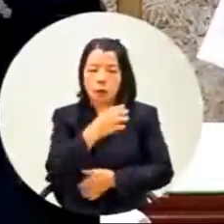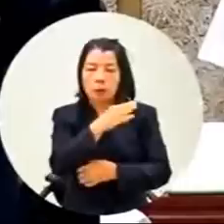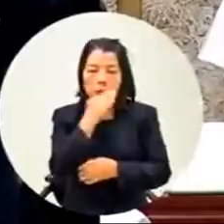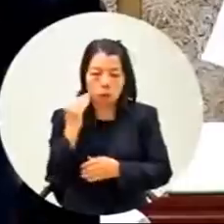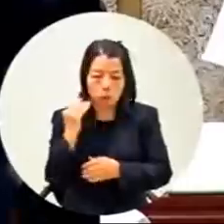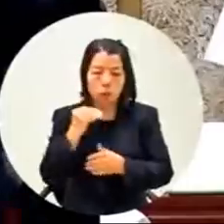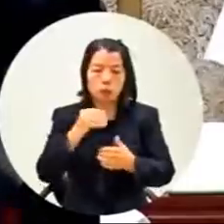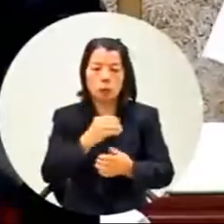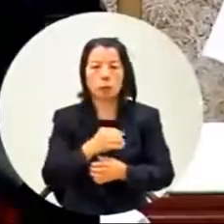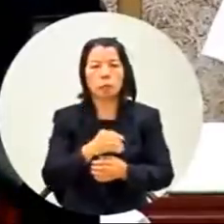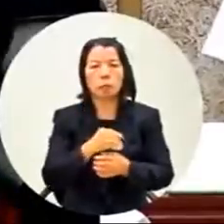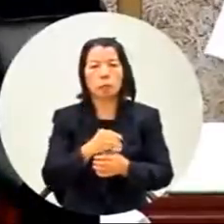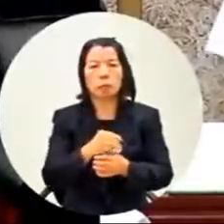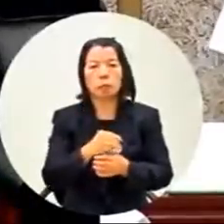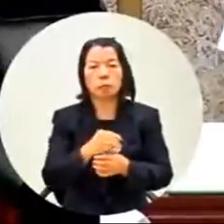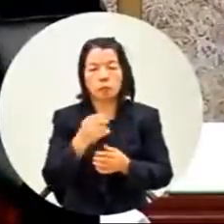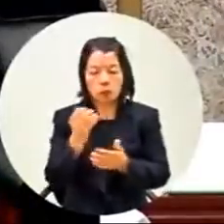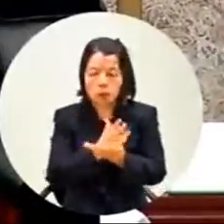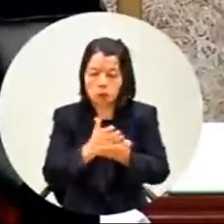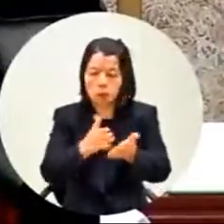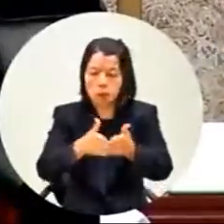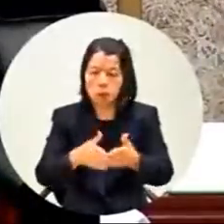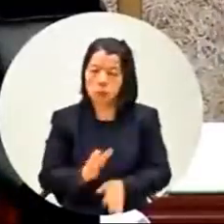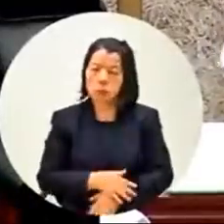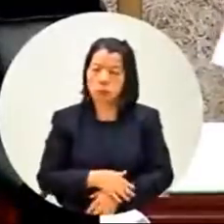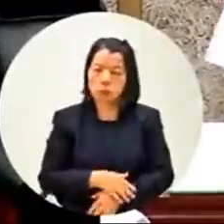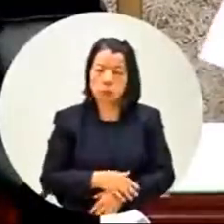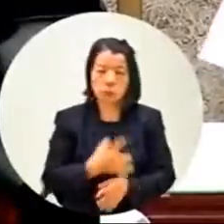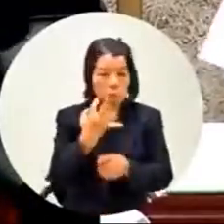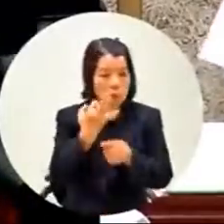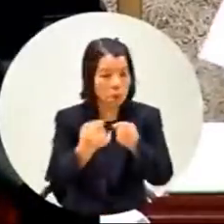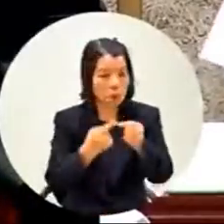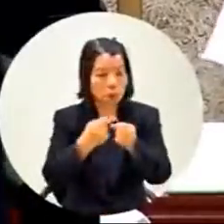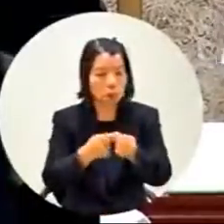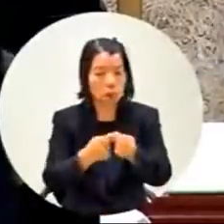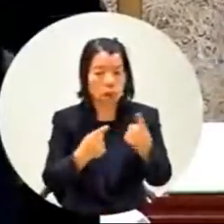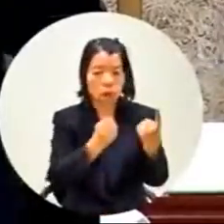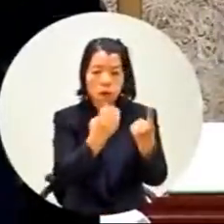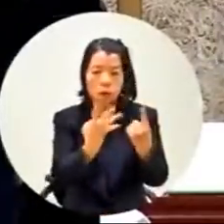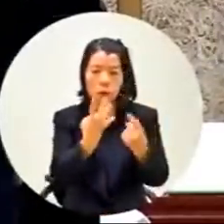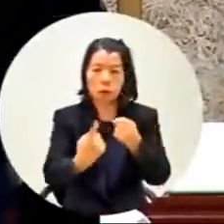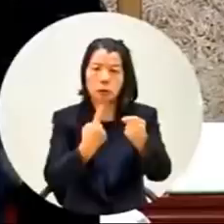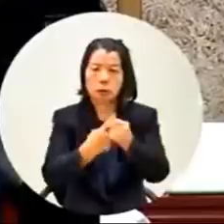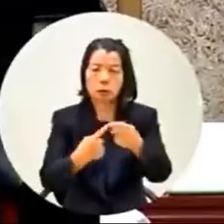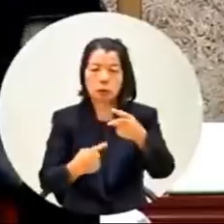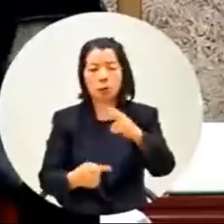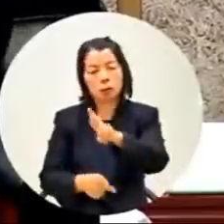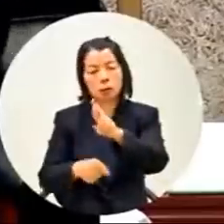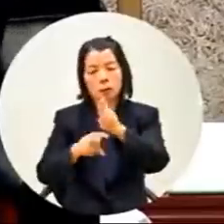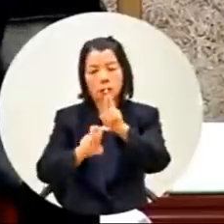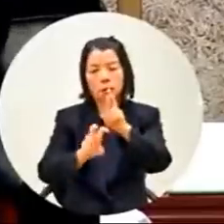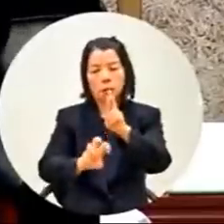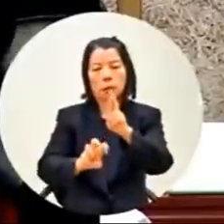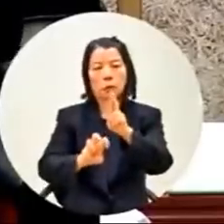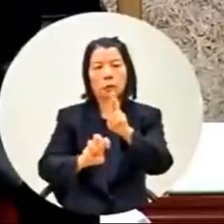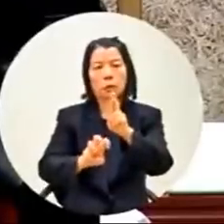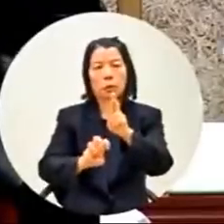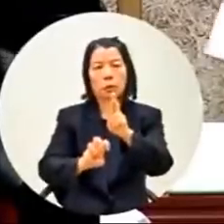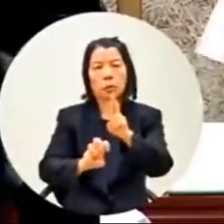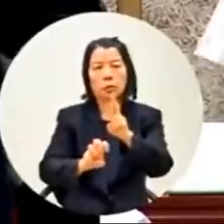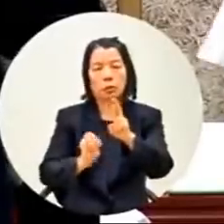这是哪一年修法过的？ 这个部分我会 104年12月30号过的，